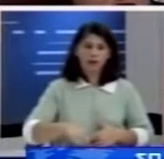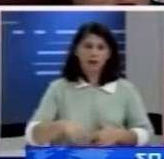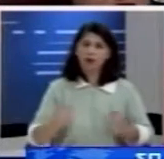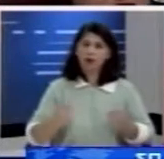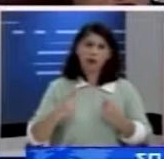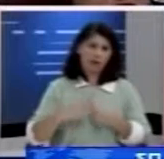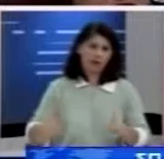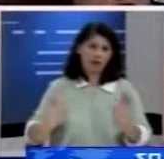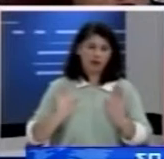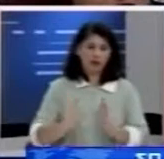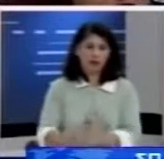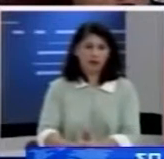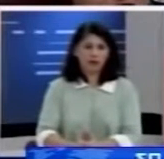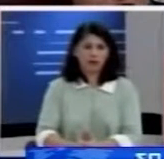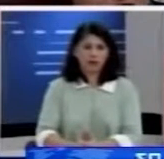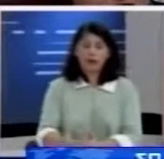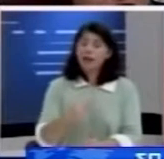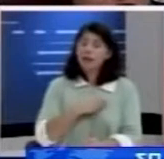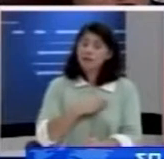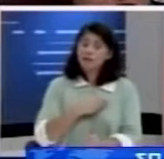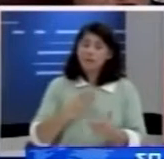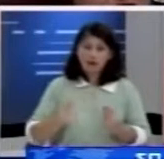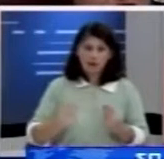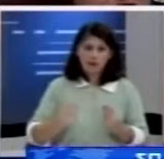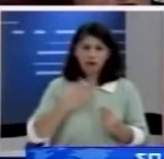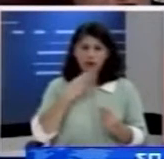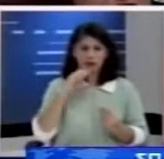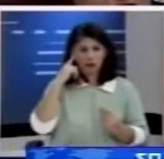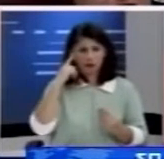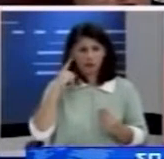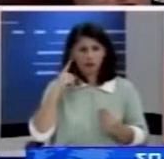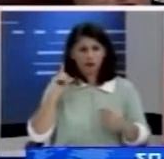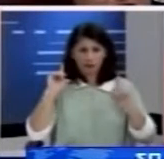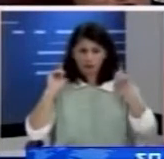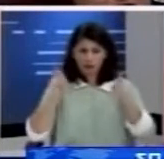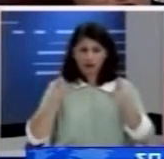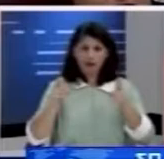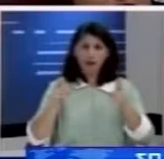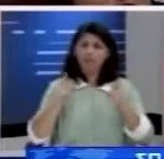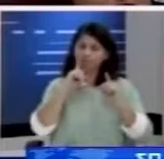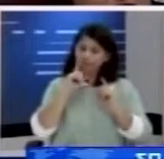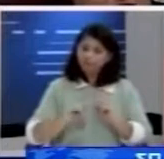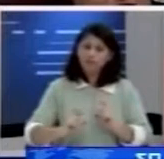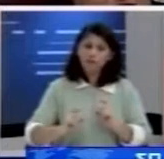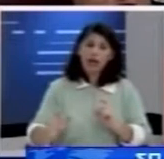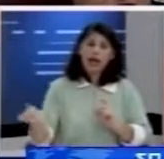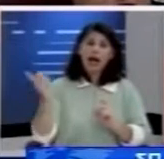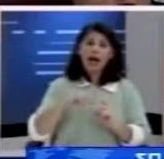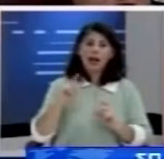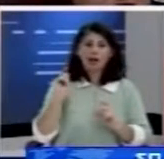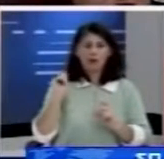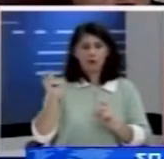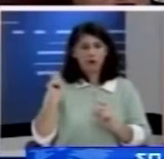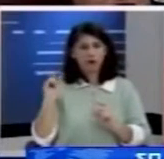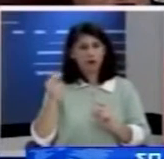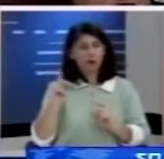διαφορετικά. Λυπάμαι πάρα πολύ, γιατί νομίζω ότι η δημοκρατία απαιτεί έναν άλλο πολιτικό πολιτισμό